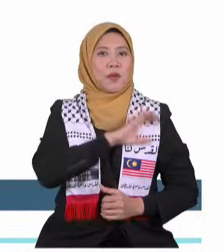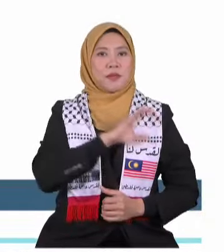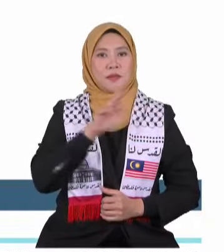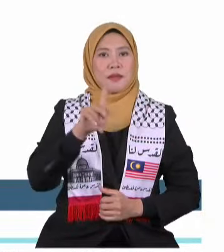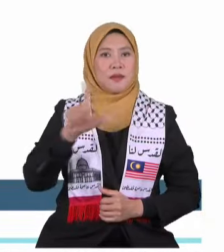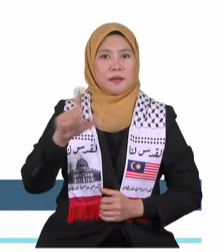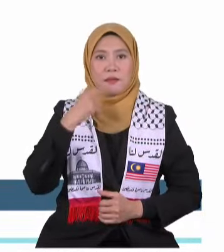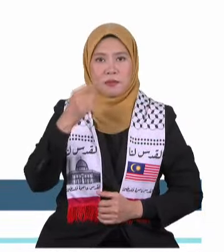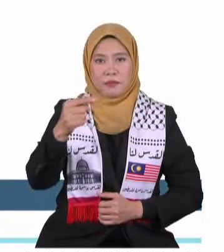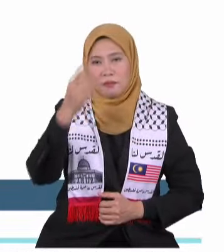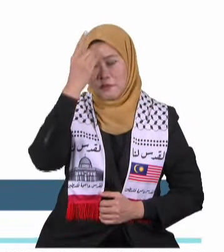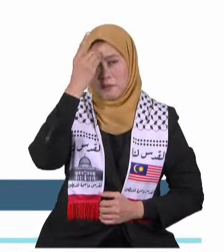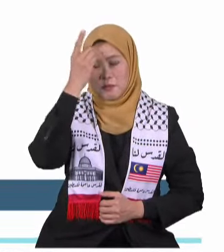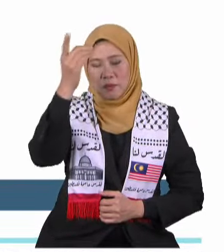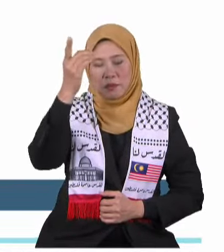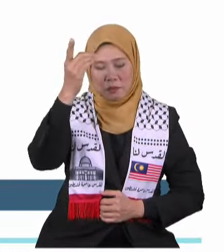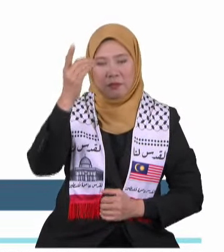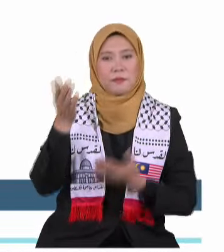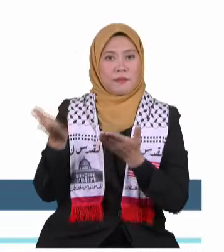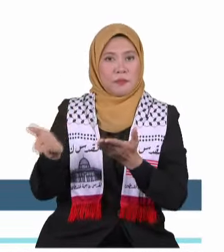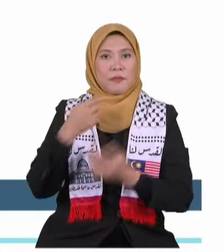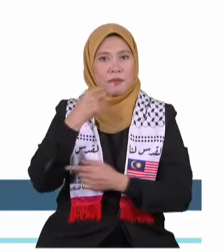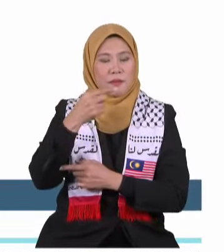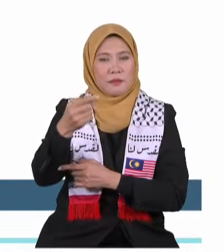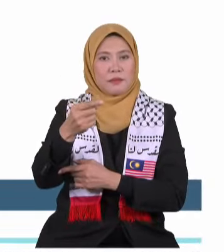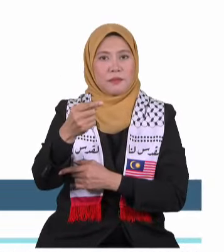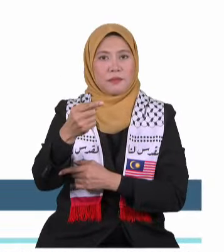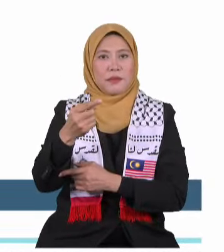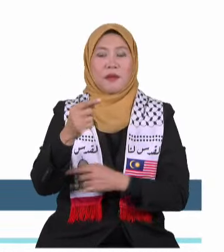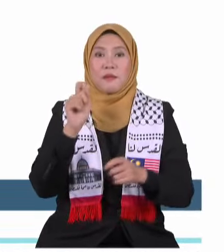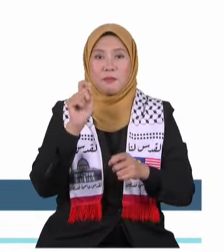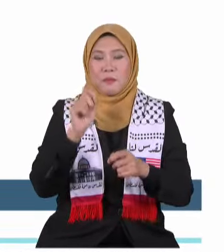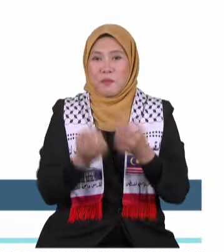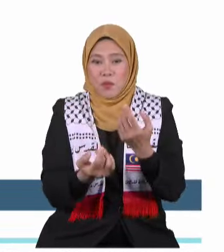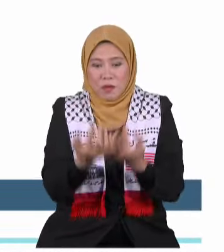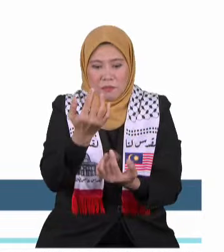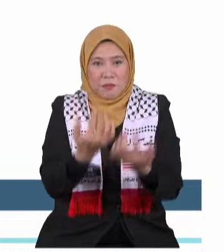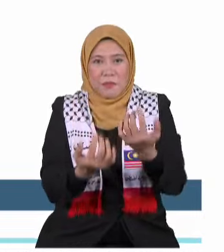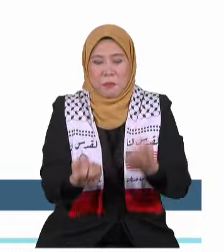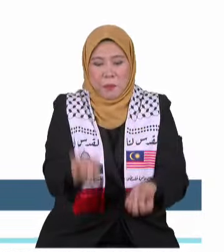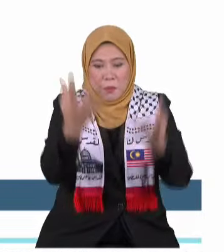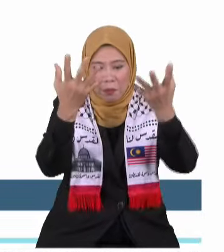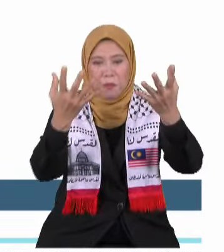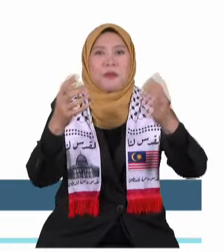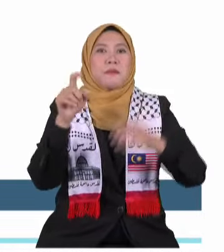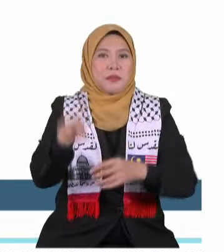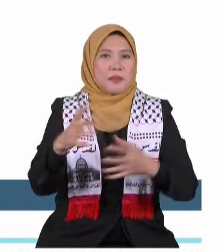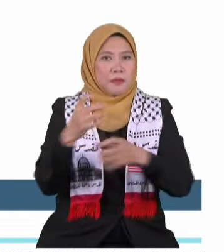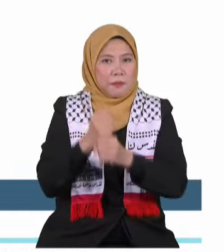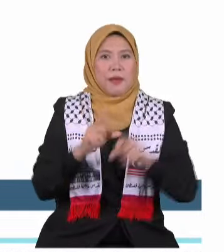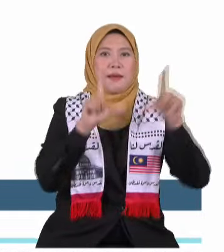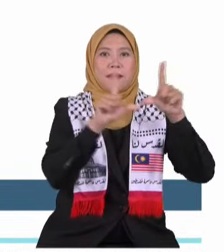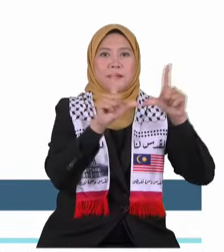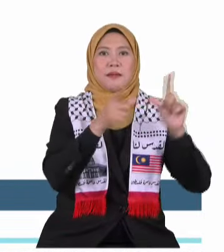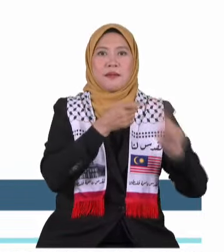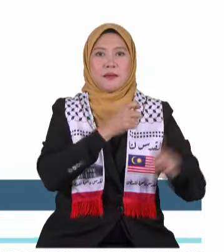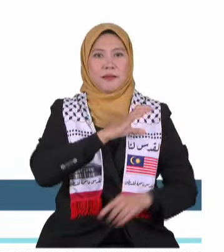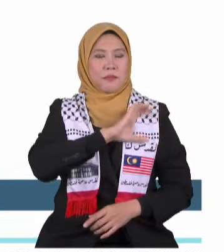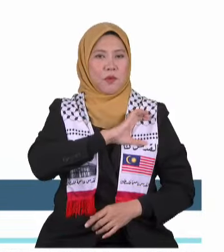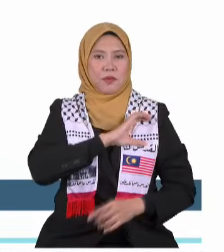Kuala Lumpur Datuk Alauddin Abdul Majid penjualan mercun dan bunga api yang dibenarkan perlu mendapat permit daripada Ibu pejabat polis